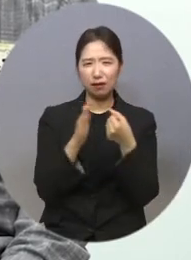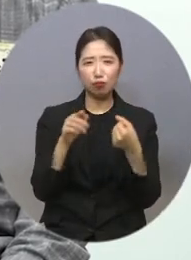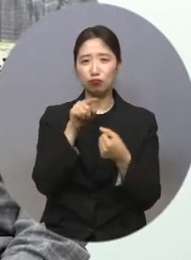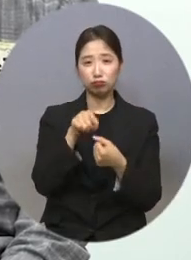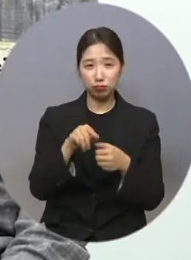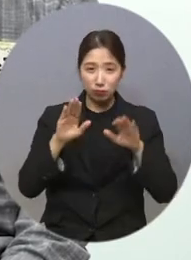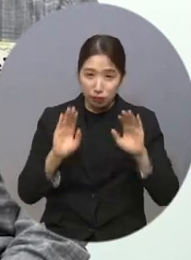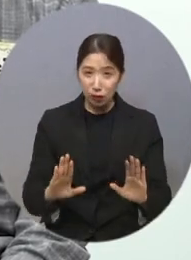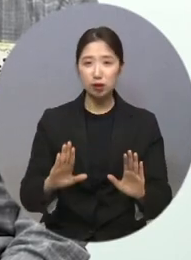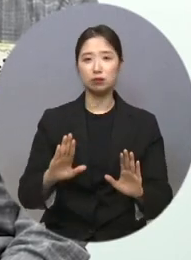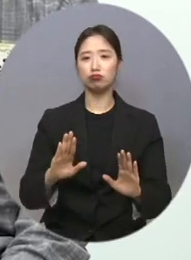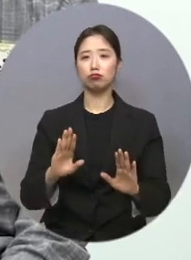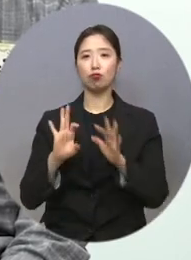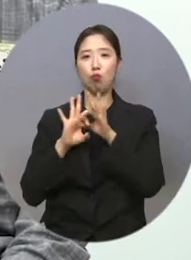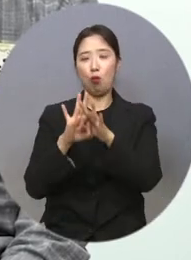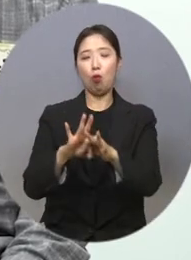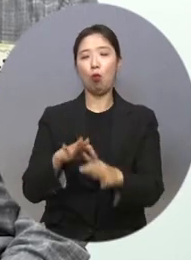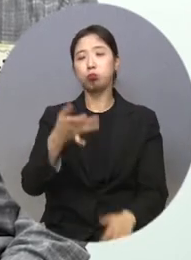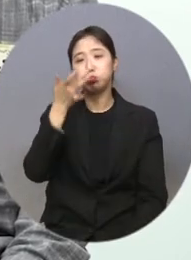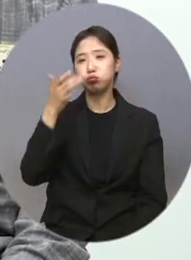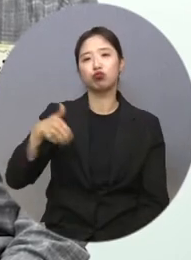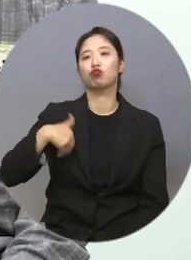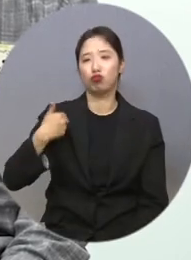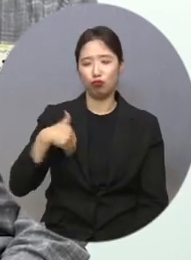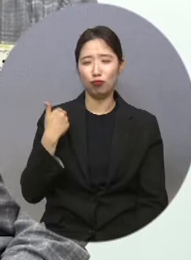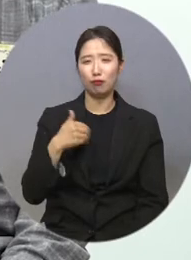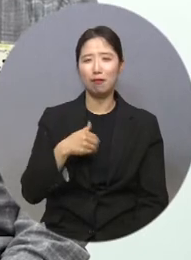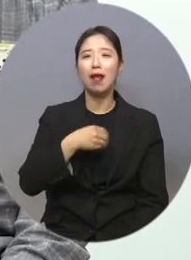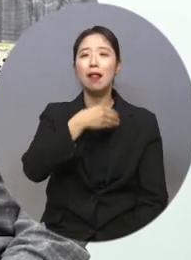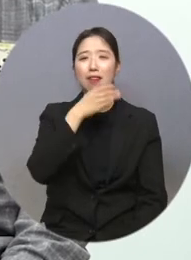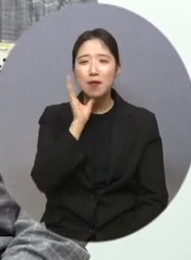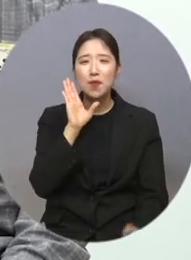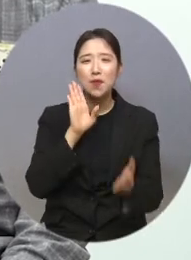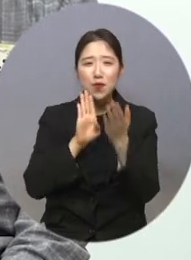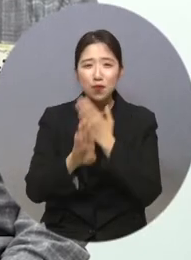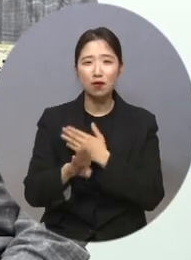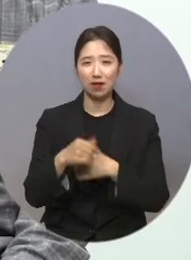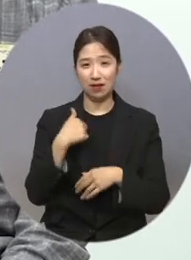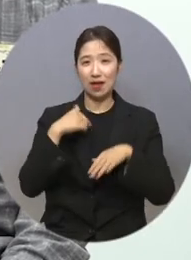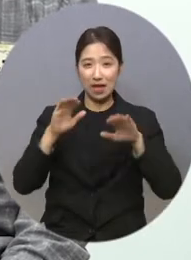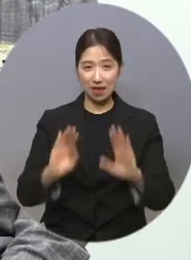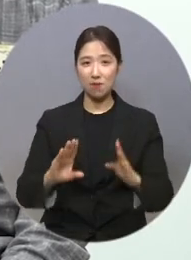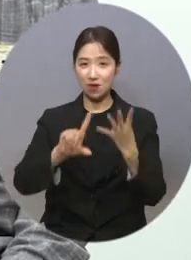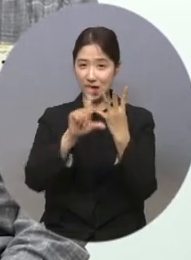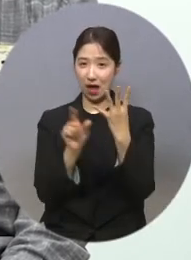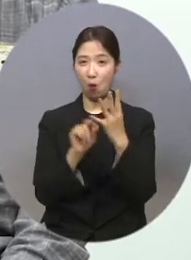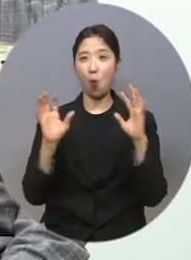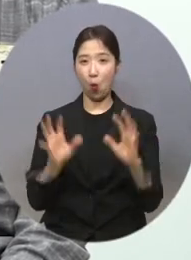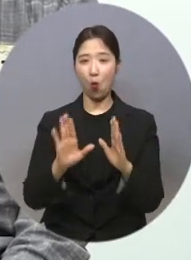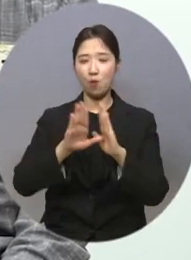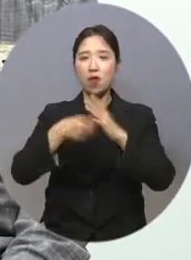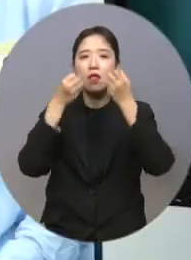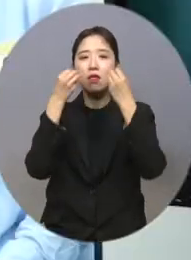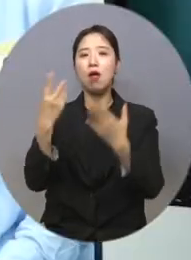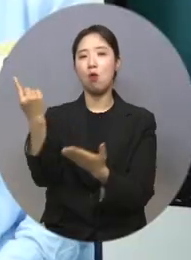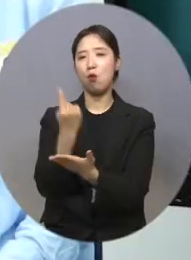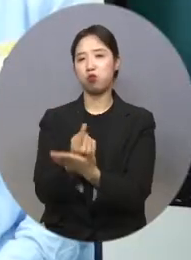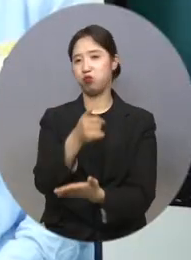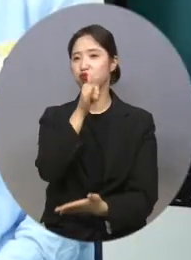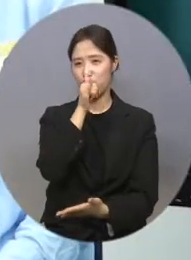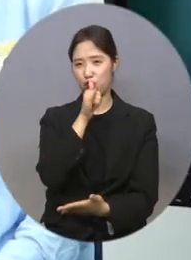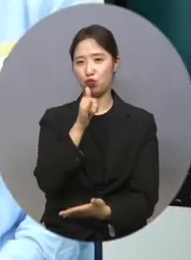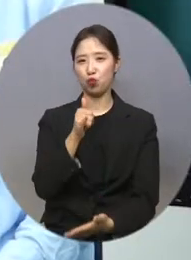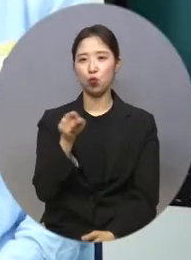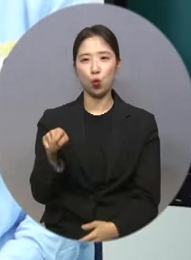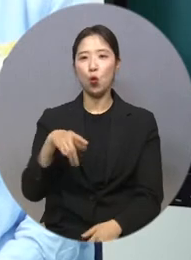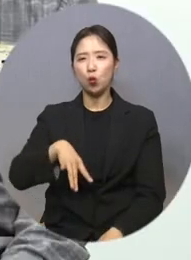분들은 지금도 접하지 못하시거나 뒤늦게 접하셔서 이번에도 저희 4월 모임에서도 새로 오신 분이 있으셨죠. 그래요. 그런